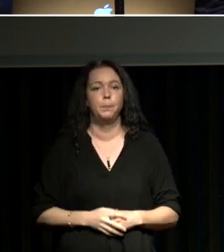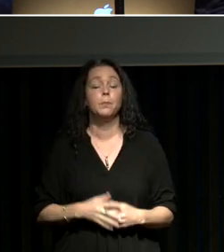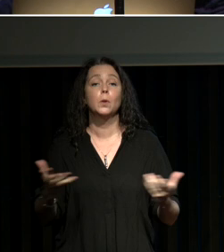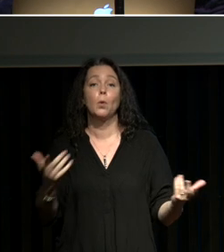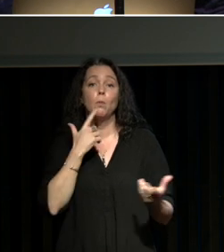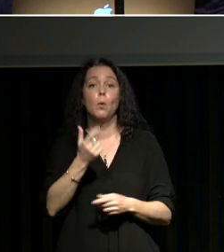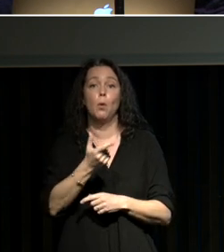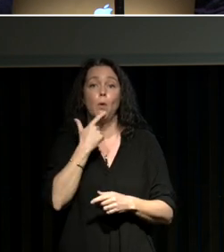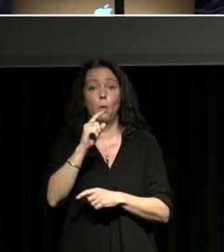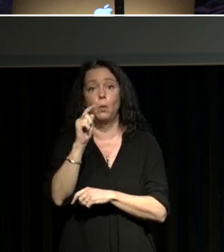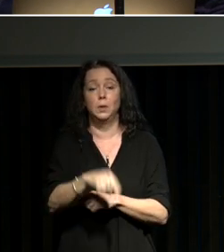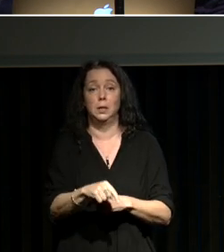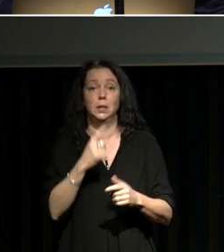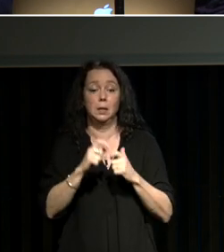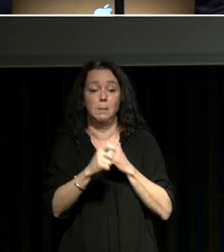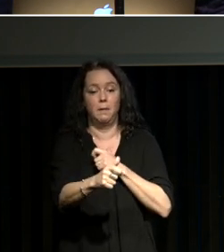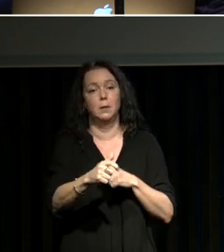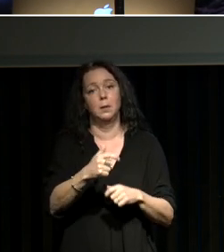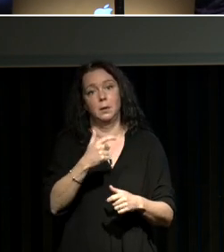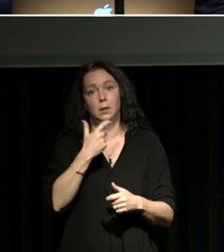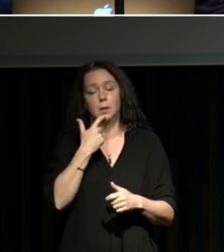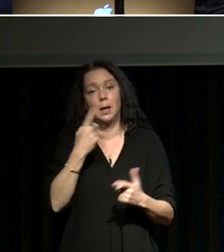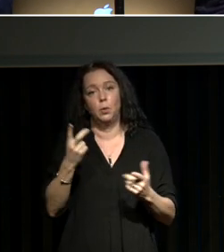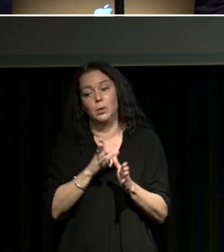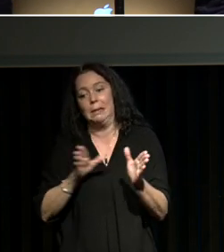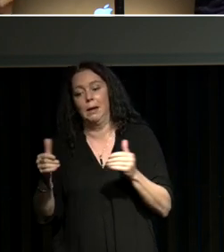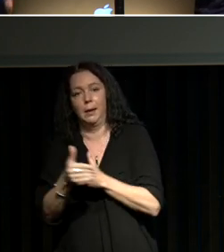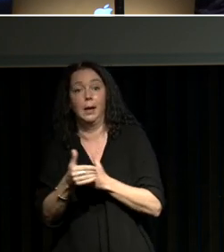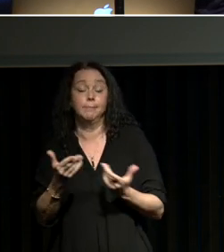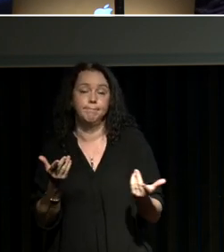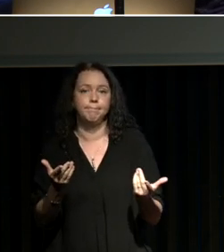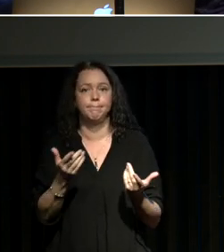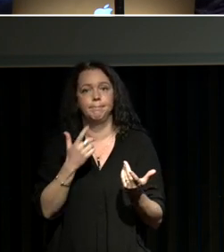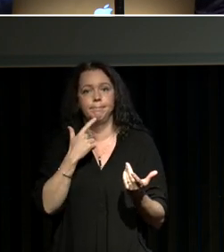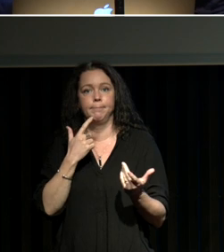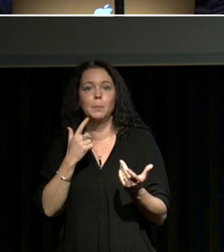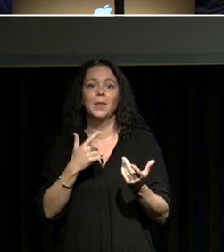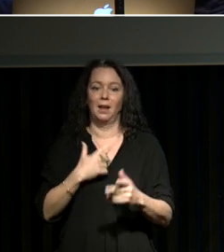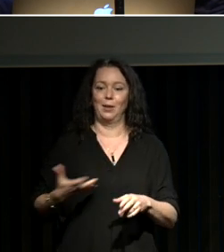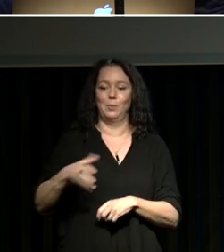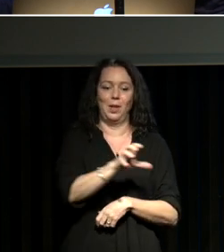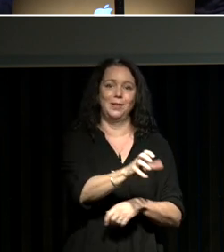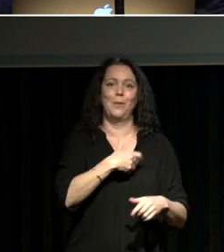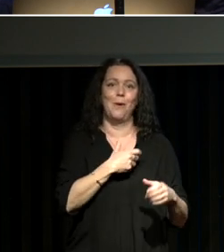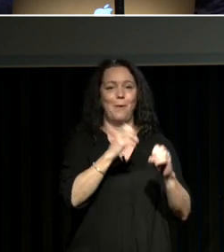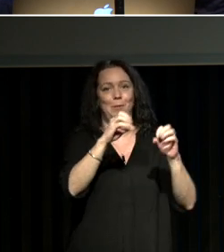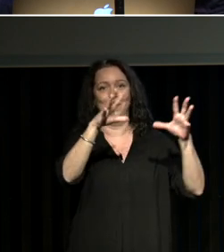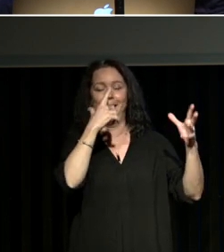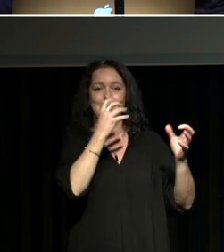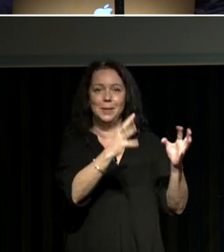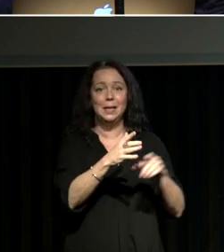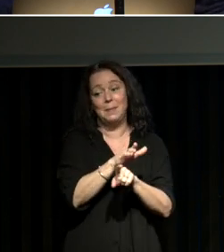faut passer par une étape qui est le don, qui est le versant plus sombre, puisque la transplantation est toujours la lumière, le versant plus sombre, mais qui est